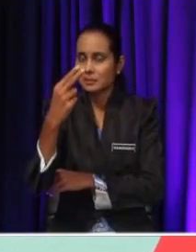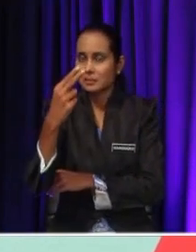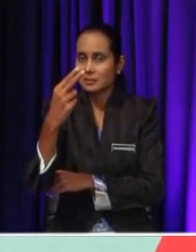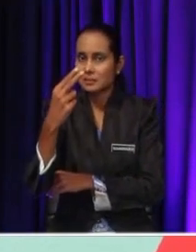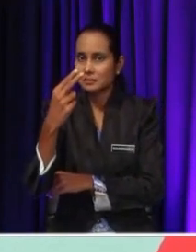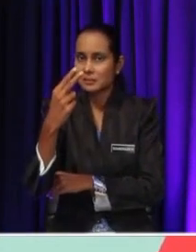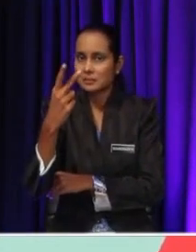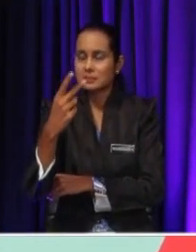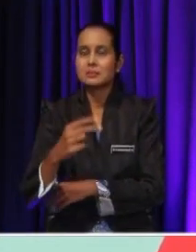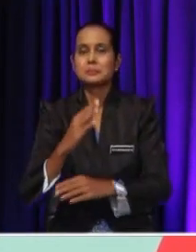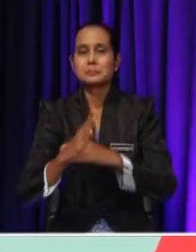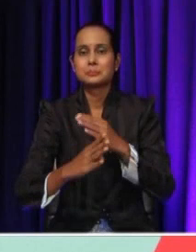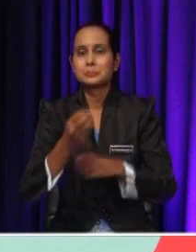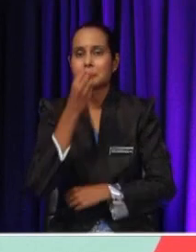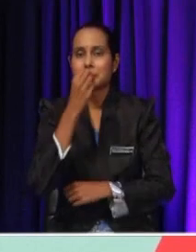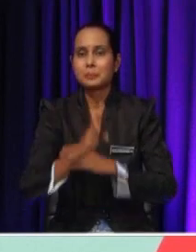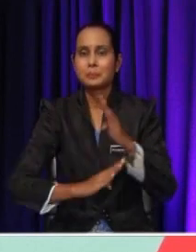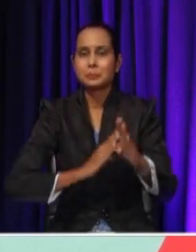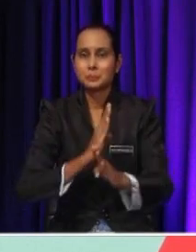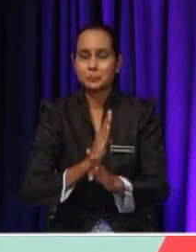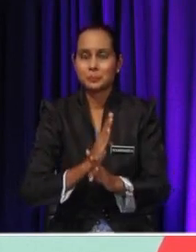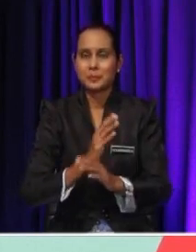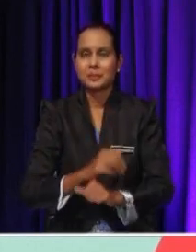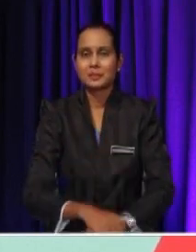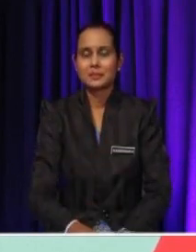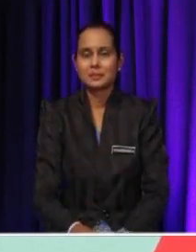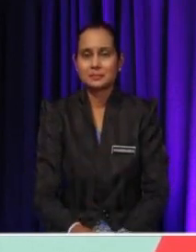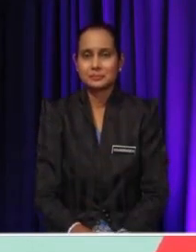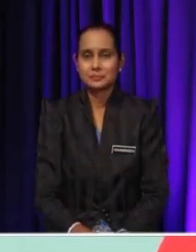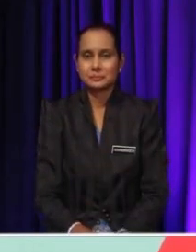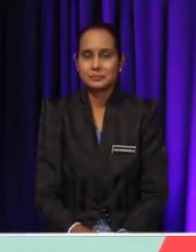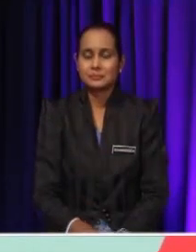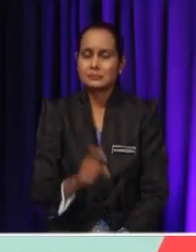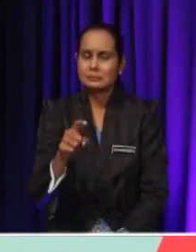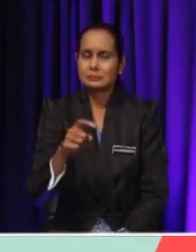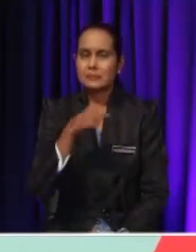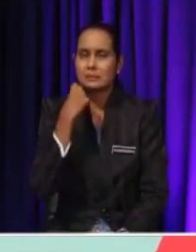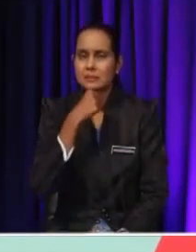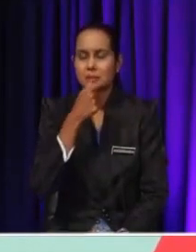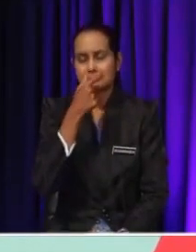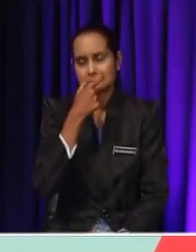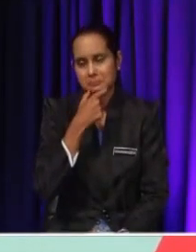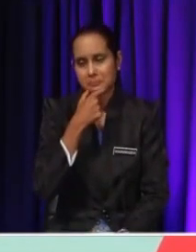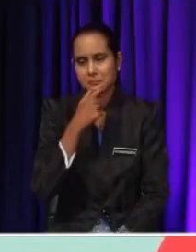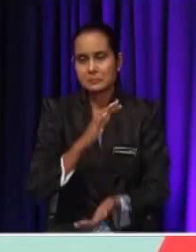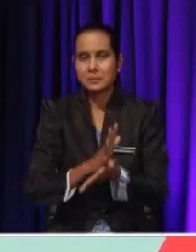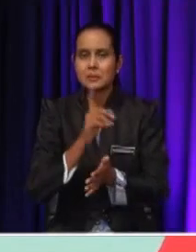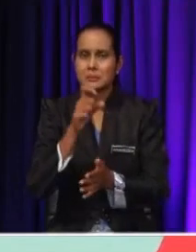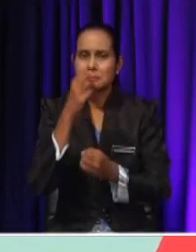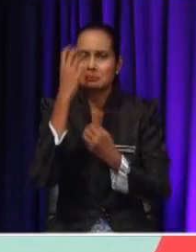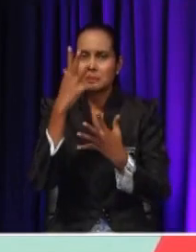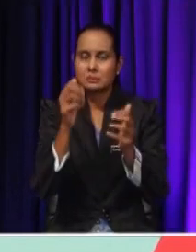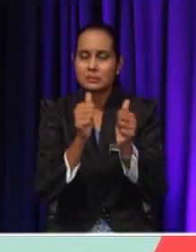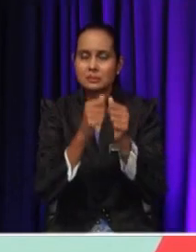dimakan bumi Baiklah saja ini saja sedih jadi dia karena disampaikan dalam keadaan yang